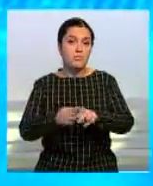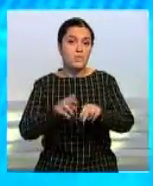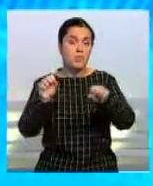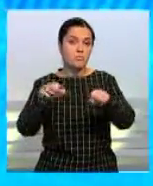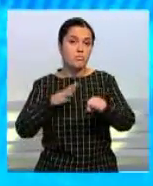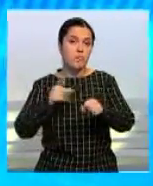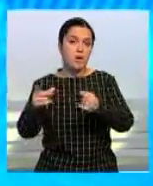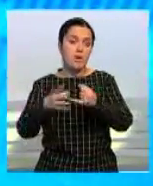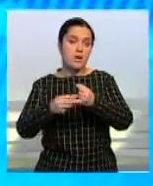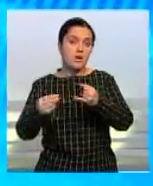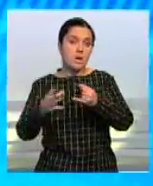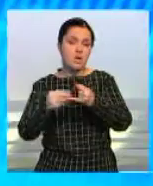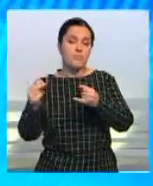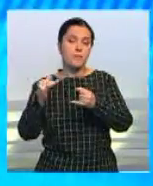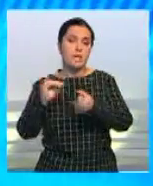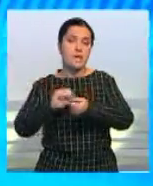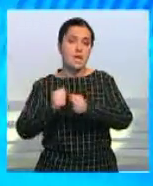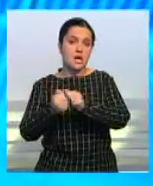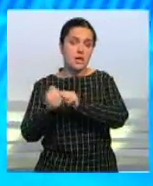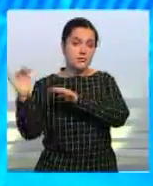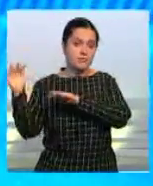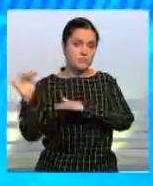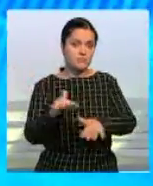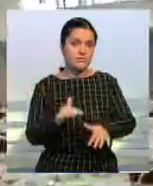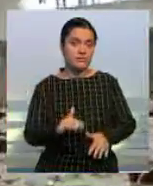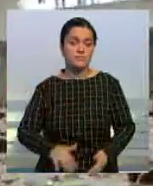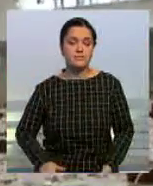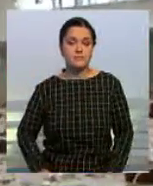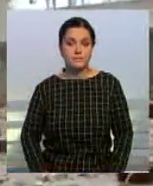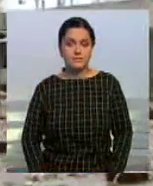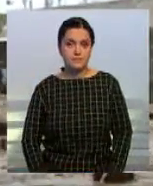участках, где возможны сходы оползней и сели.